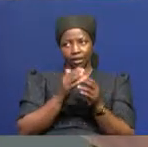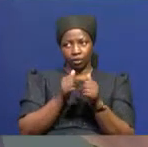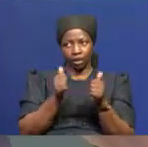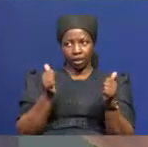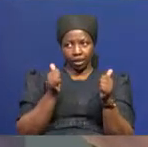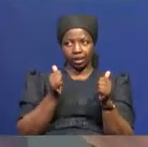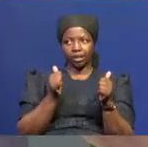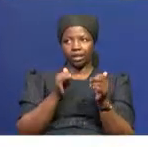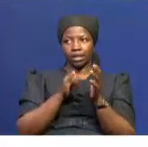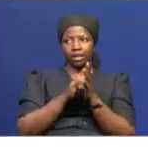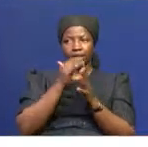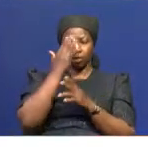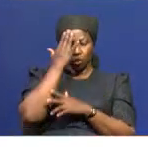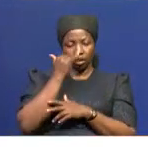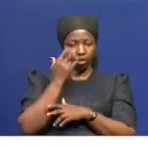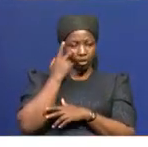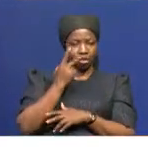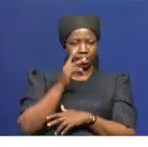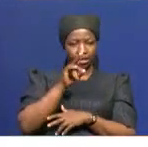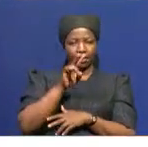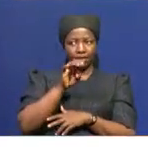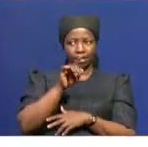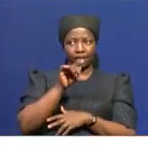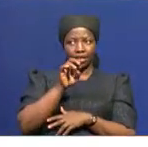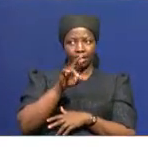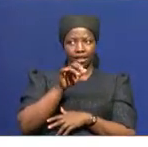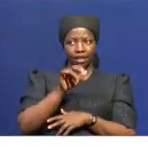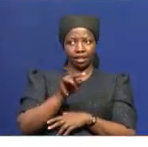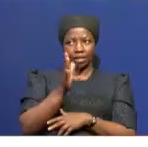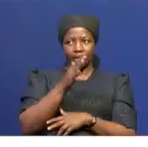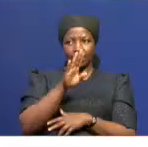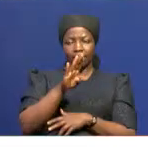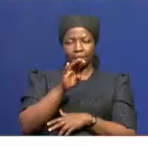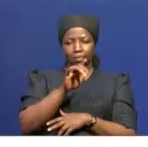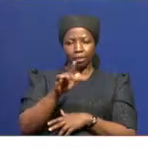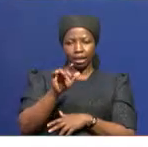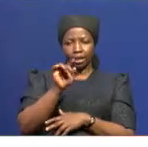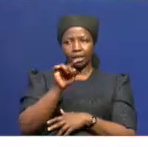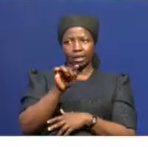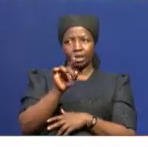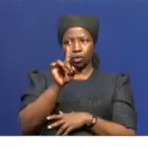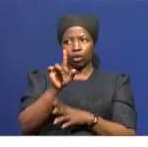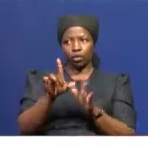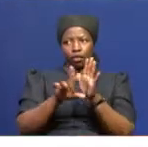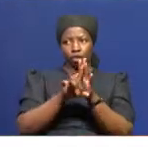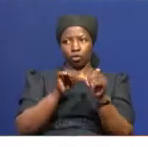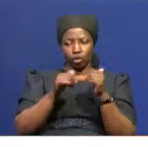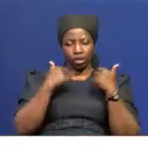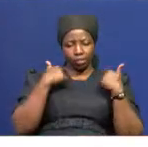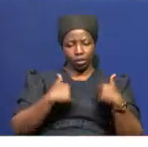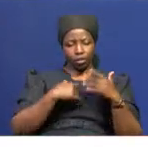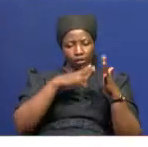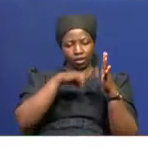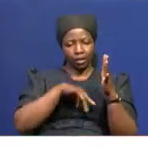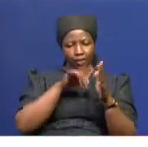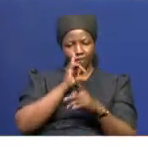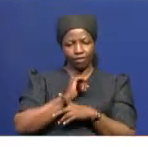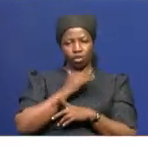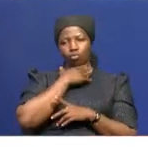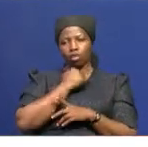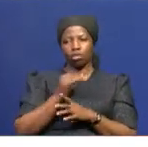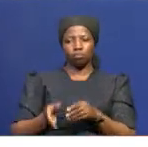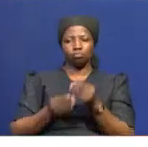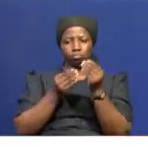ipasavyo. Ndio unaona hiyo Veterans Bill ndio moja ya yale sheria ambayo nilisoma ambayo tunataka kupitisha ifikie